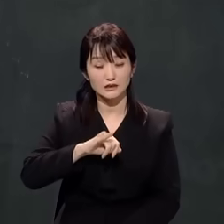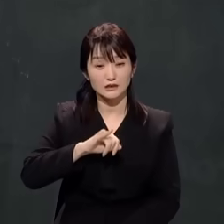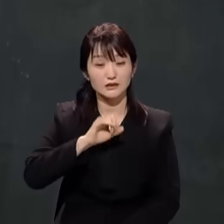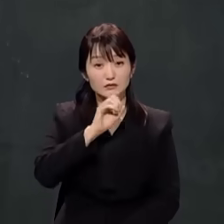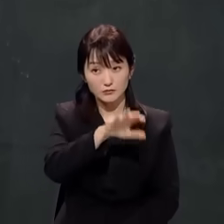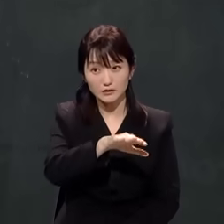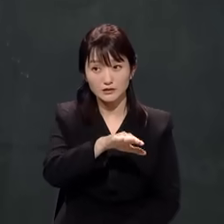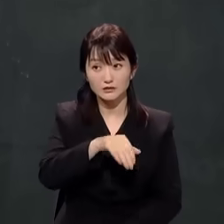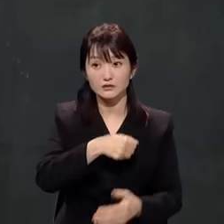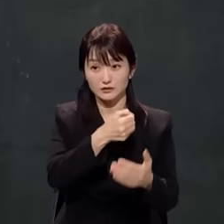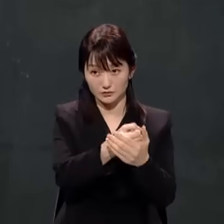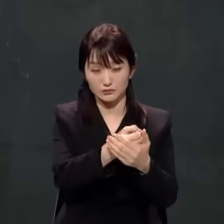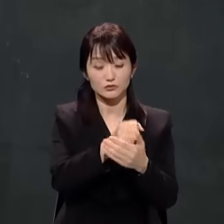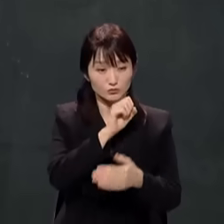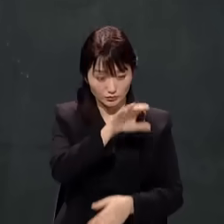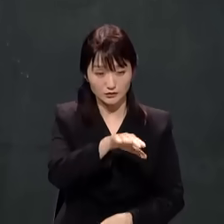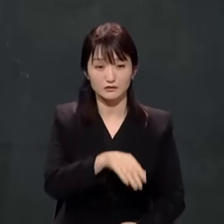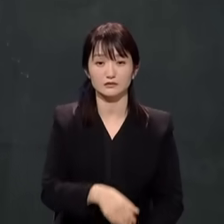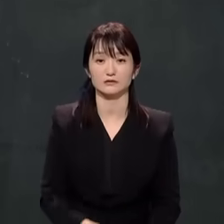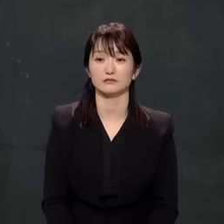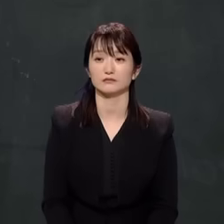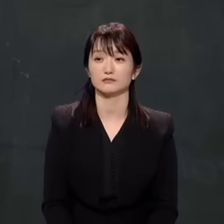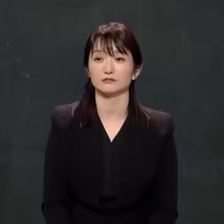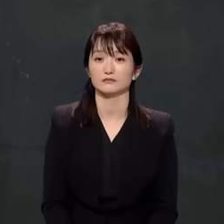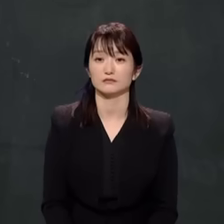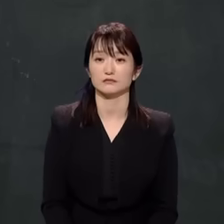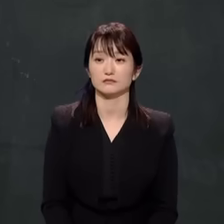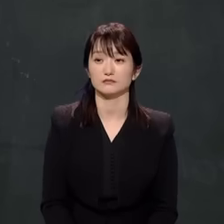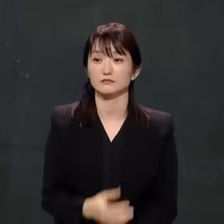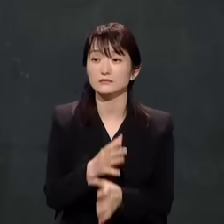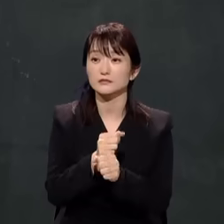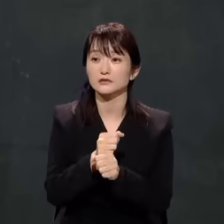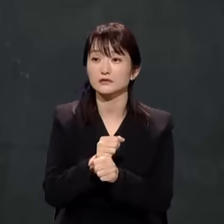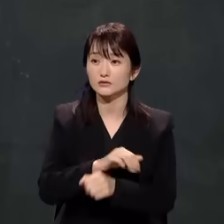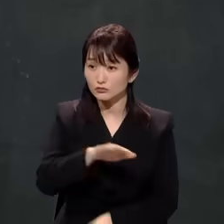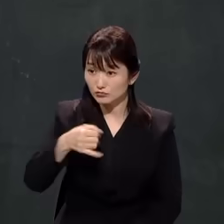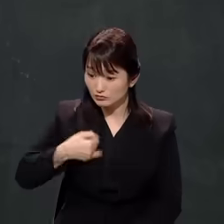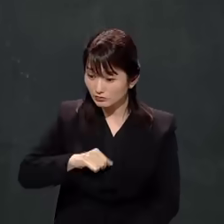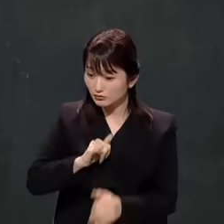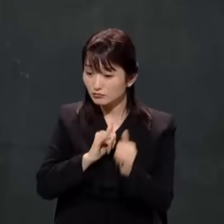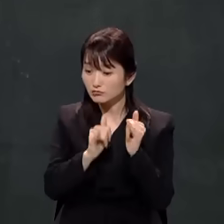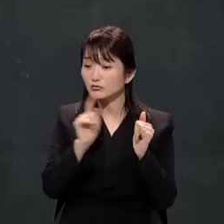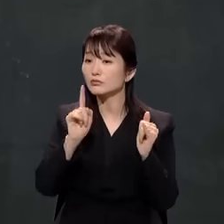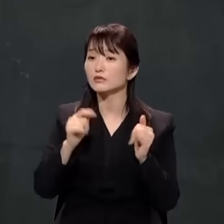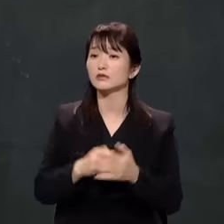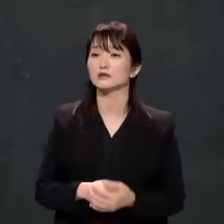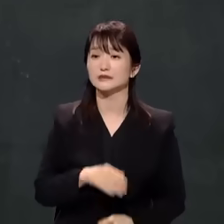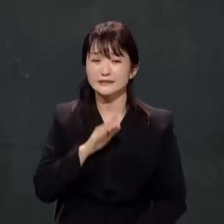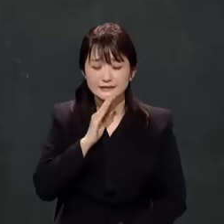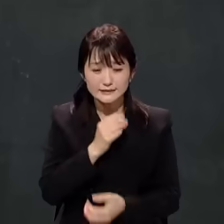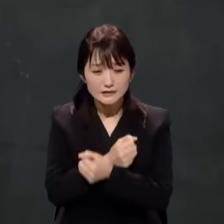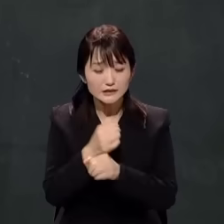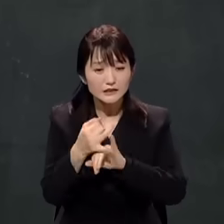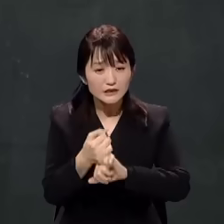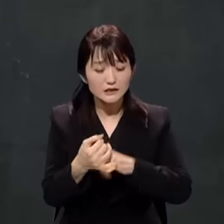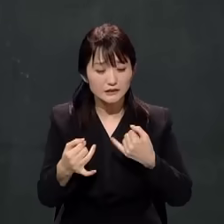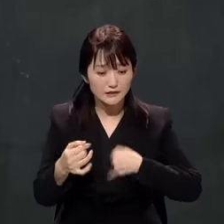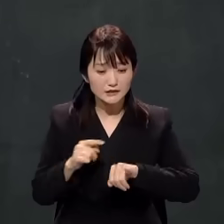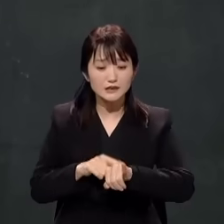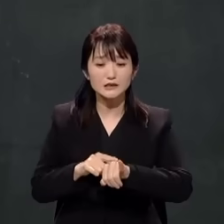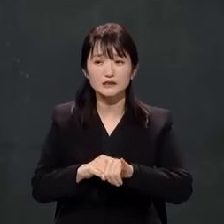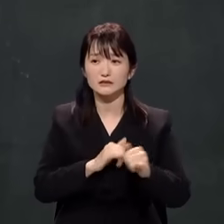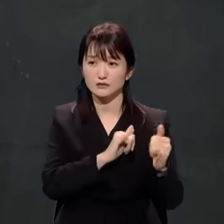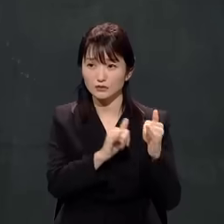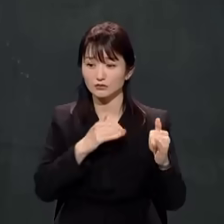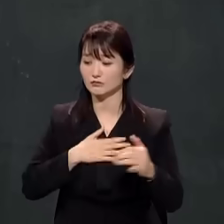간다고 확정적으로 얘기를 했어요, 저한테. 그 날짜까지. 아니, 우리 딸이랑 통화를 해요? 아니, 실 계약자가 딸이면 지금 딸이랑 통화를 해요?